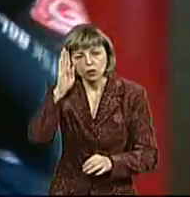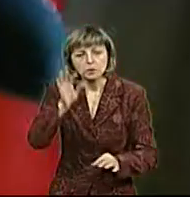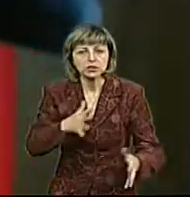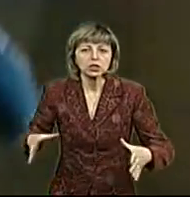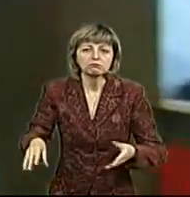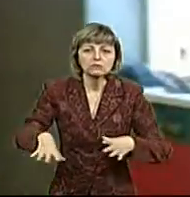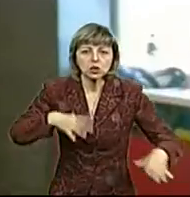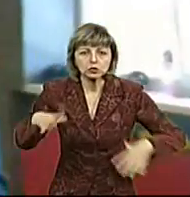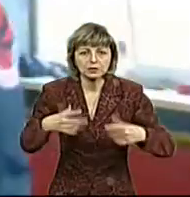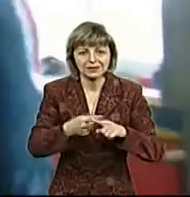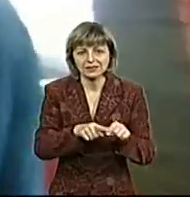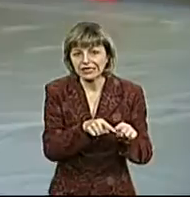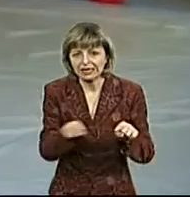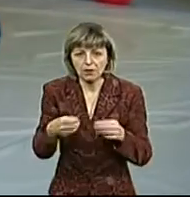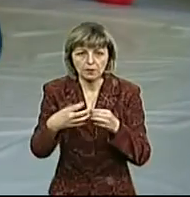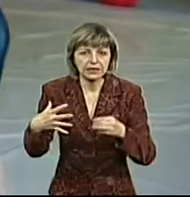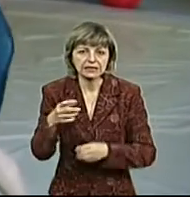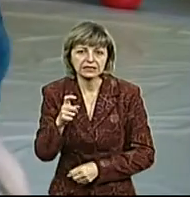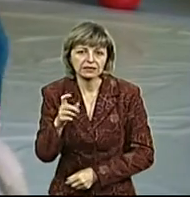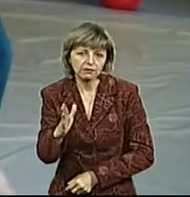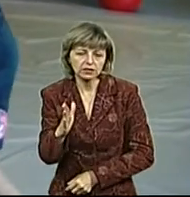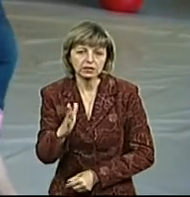розминається. Каже, триває це 15 хвилин.